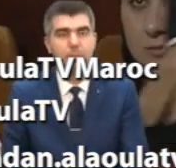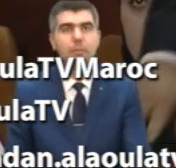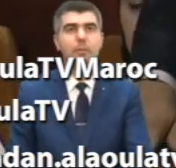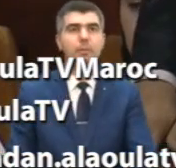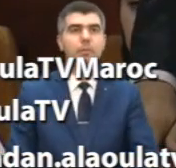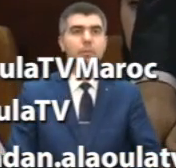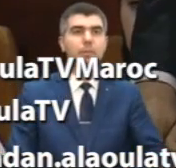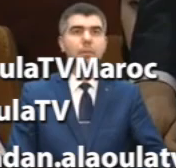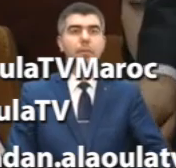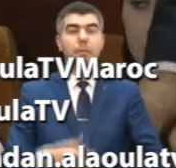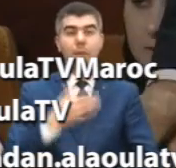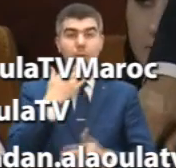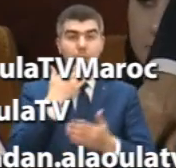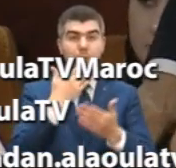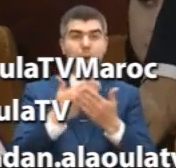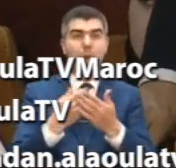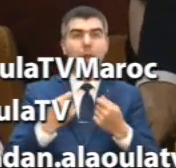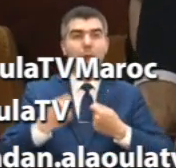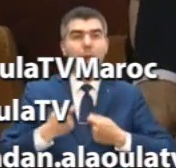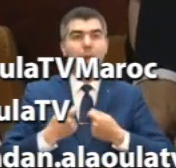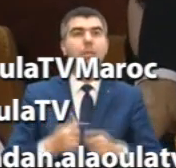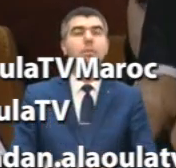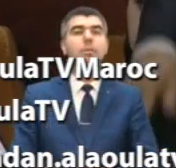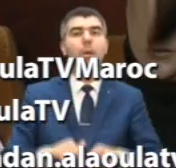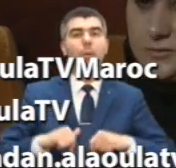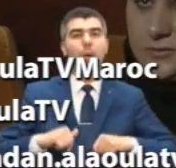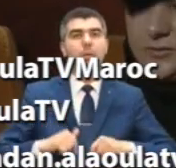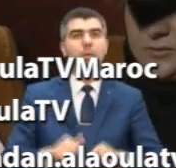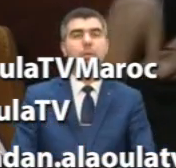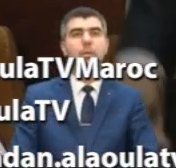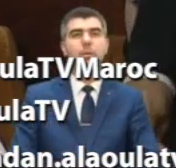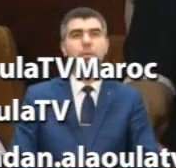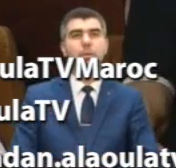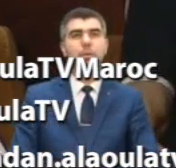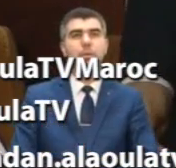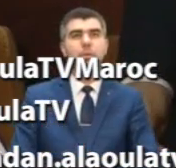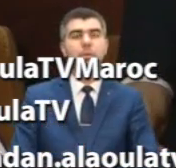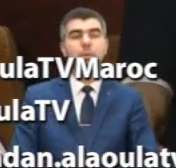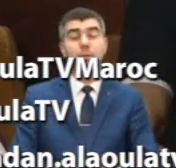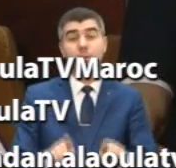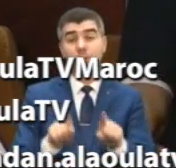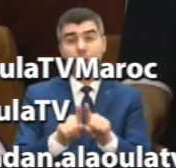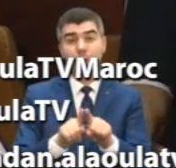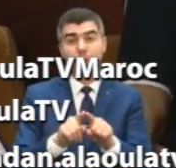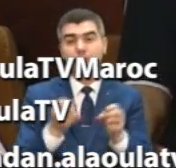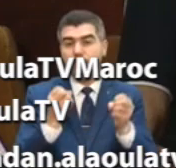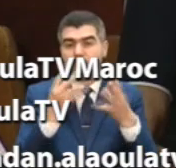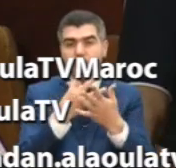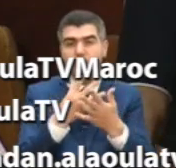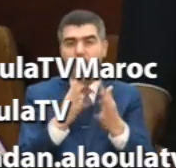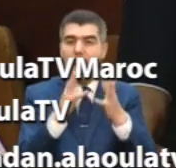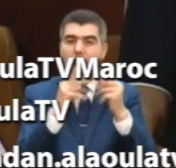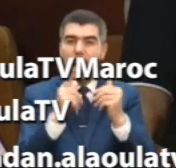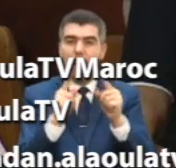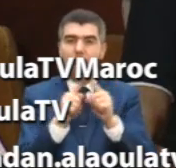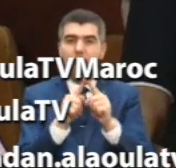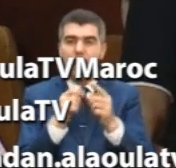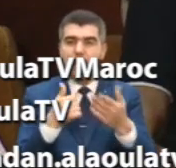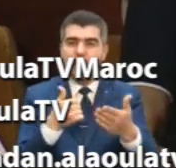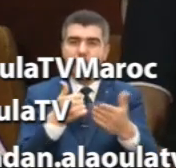شكرا السيدة الرئيسة. السيد الوزير، في ظل هذه الأرقام المفزعة ديال ضحايا حوادث